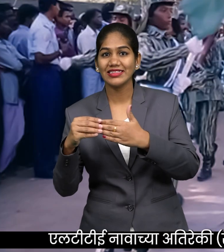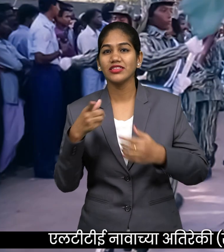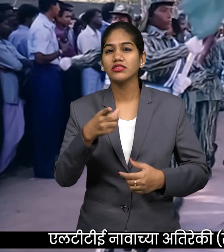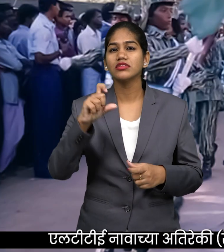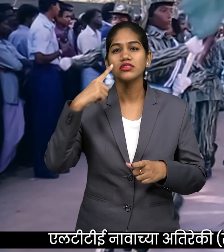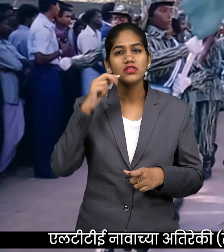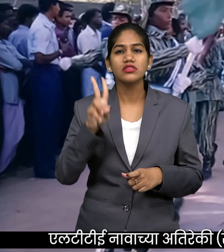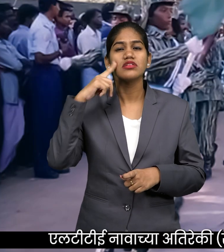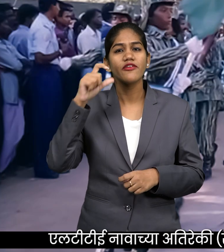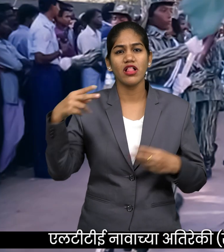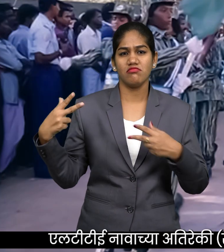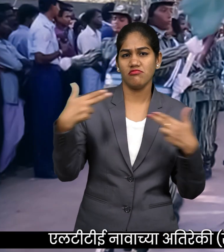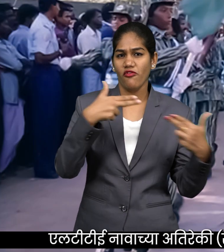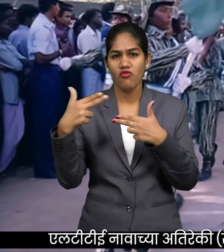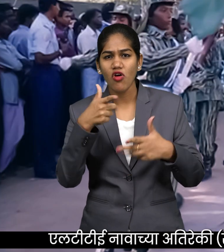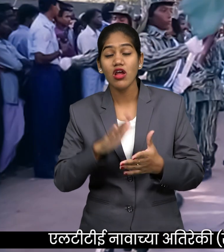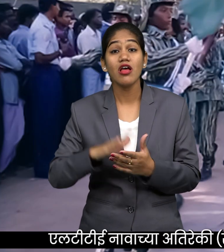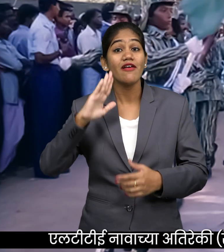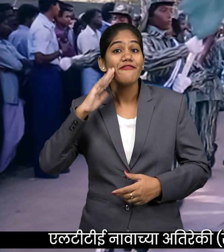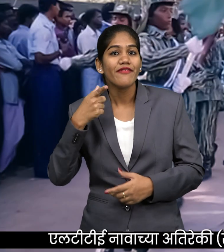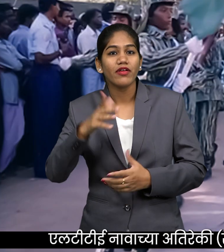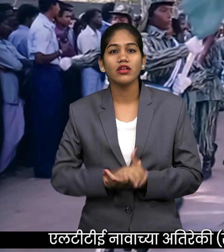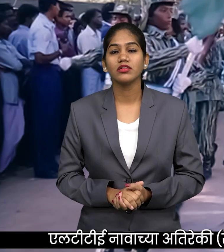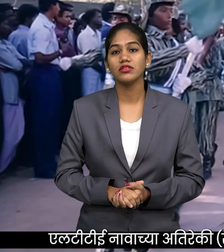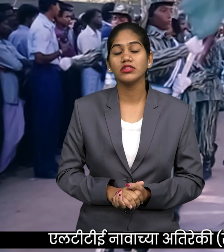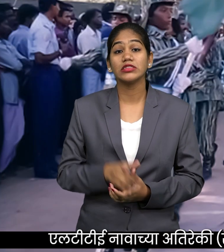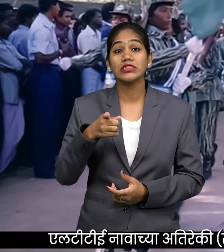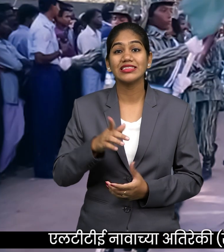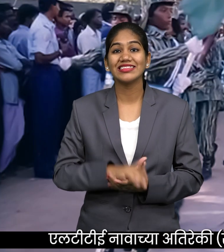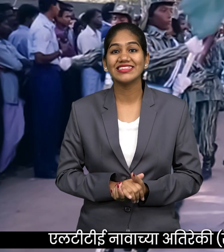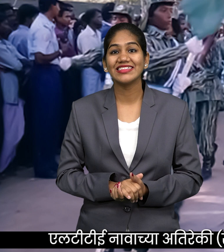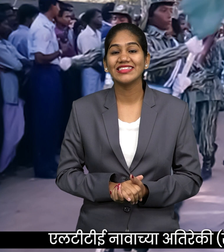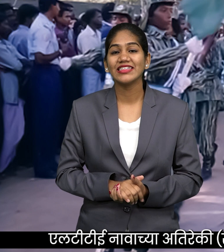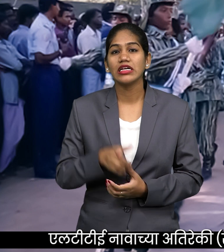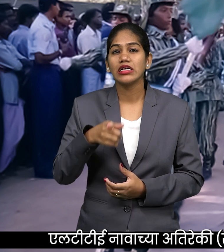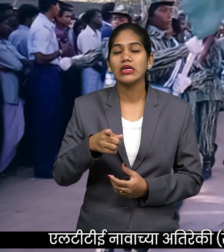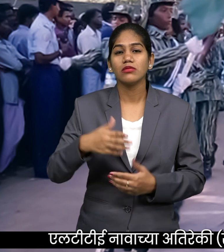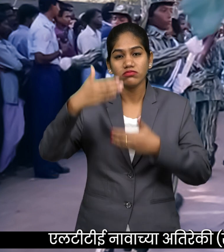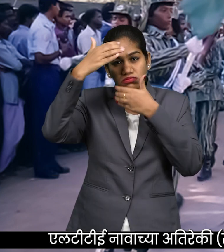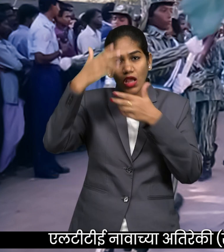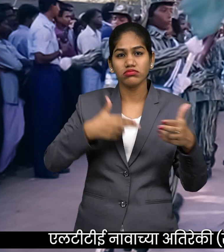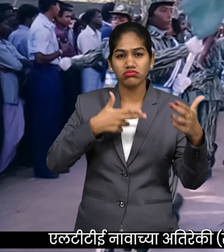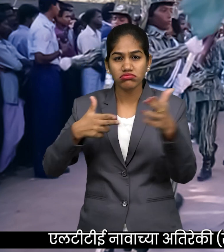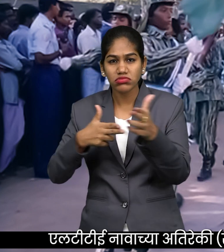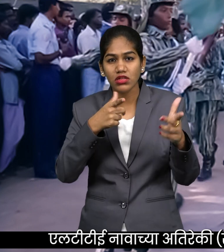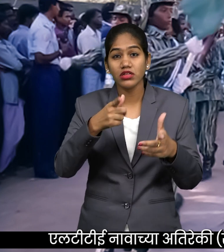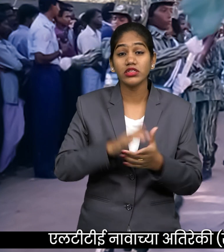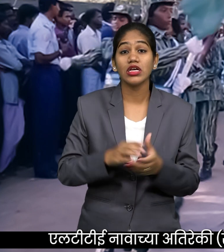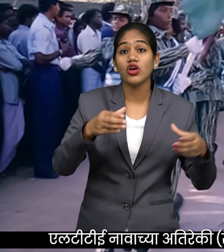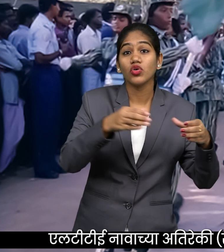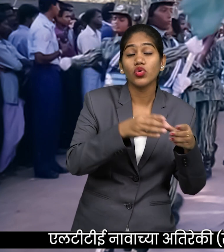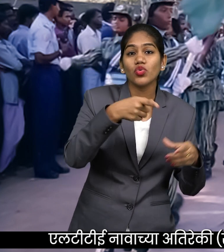एलटीटी नावाचा अतिरेकी रॅडिकल गटाने काही तमिळ प्रांतांवर कॉलनी